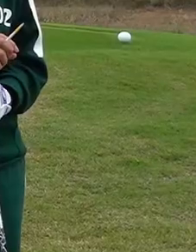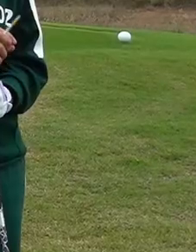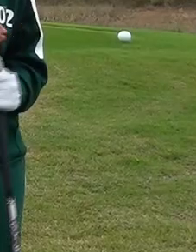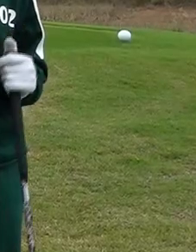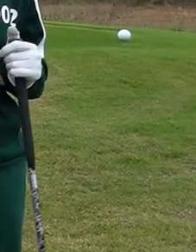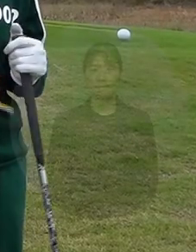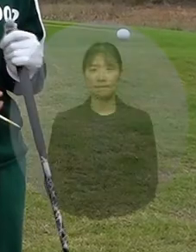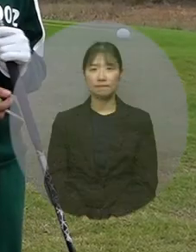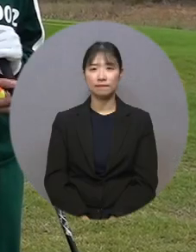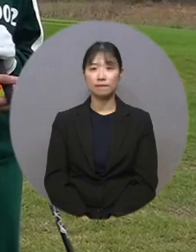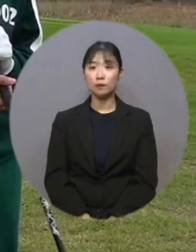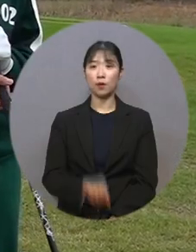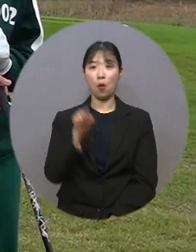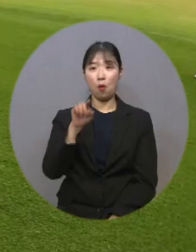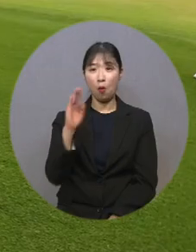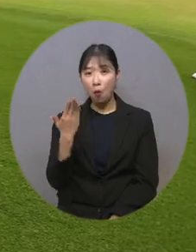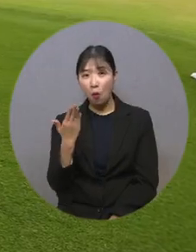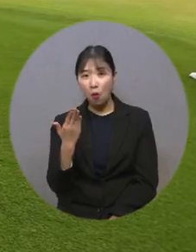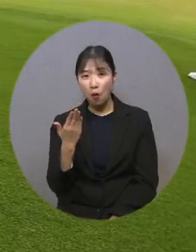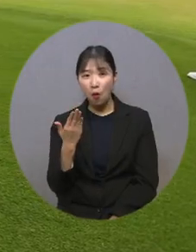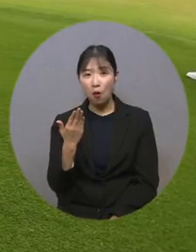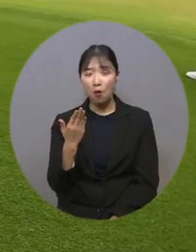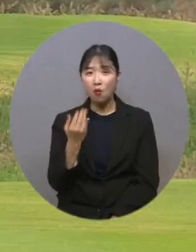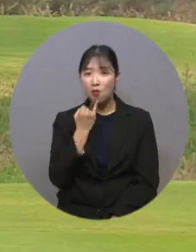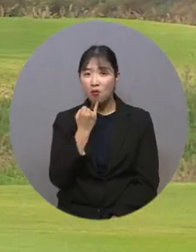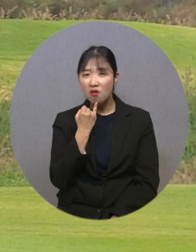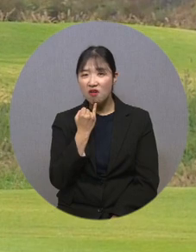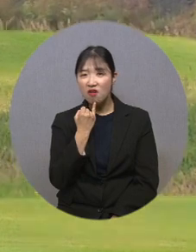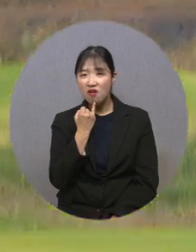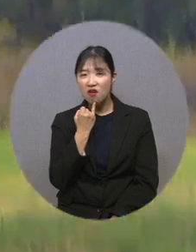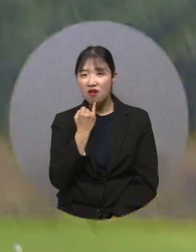오늘. 어? 괜찮, 괜찮. 괜찮.